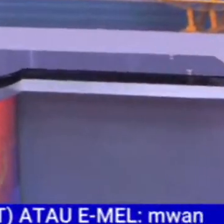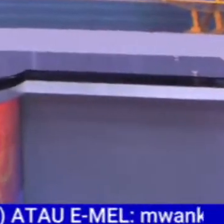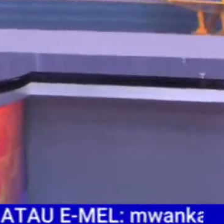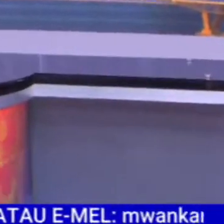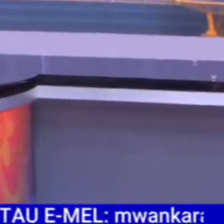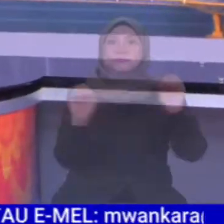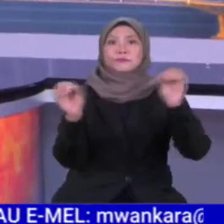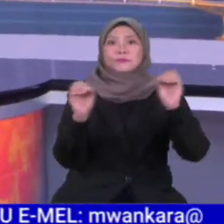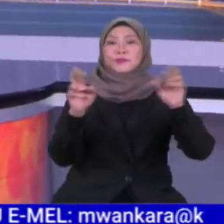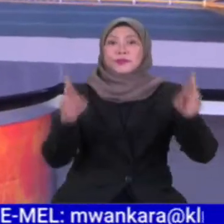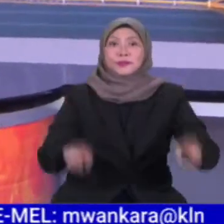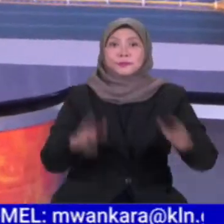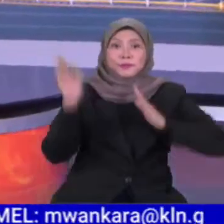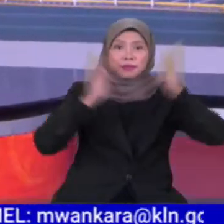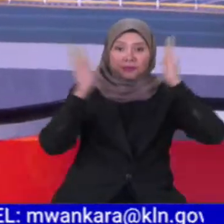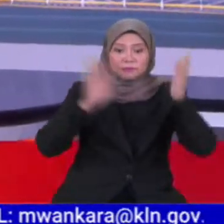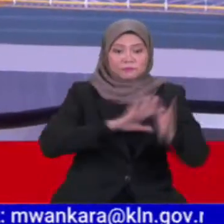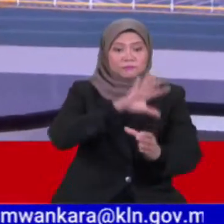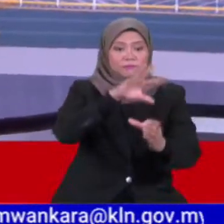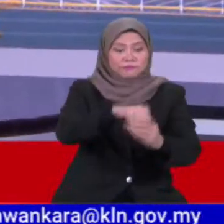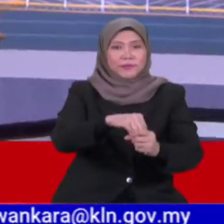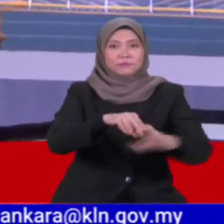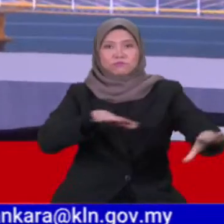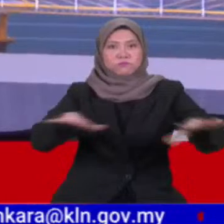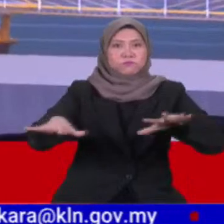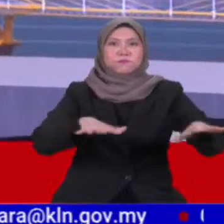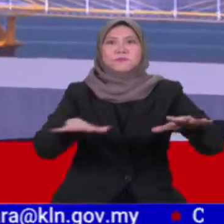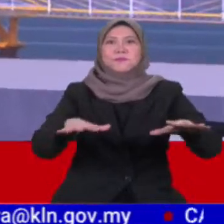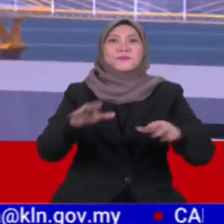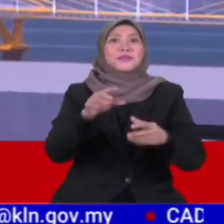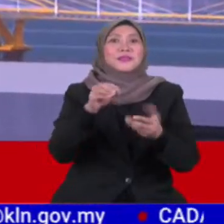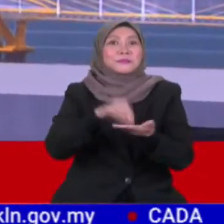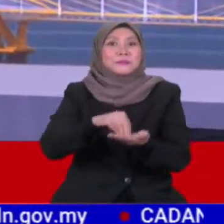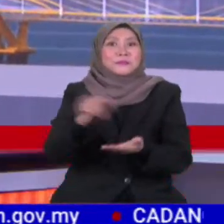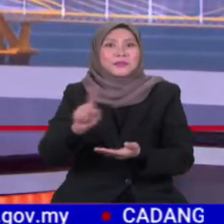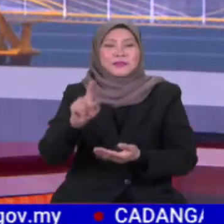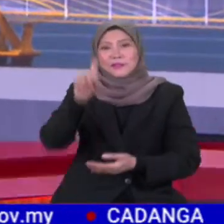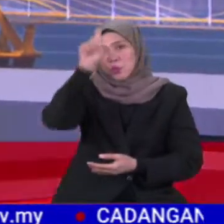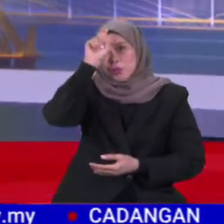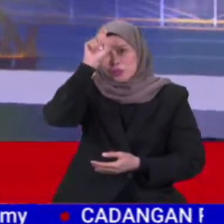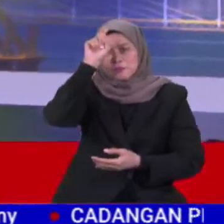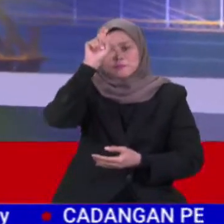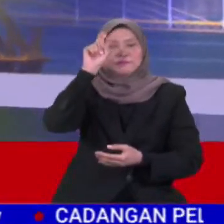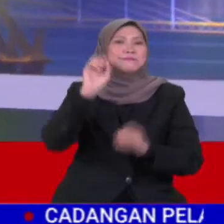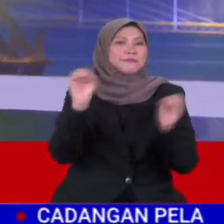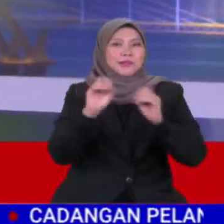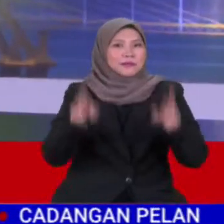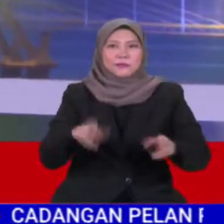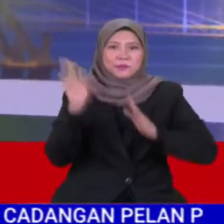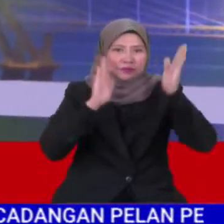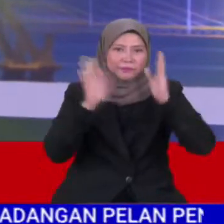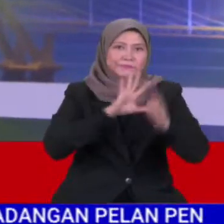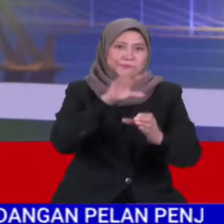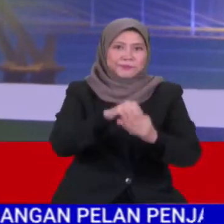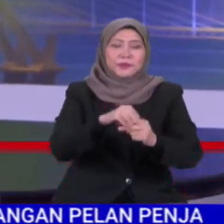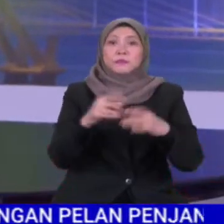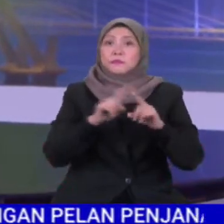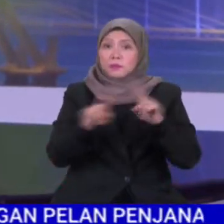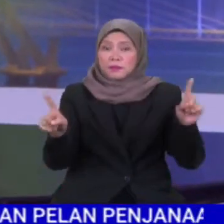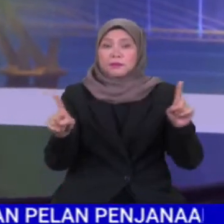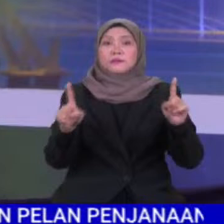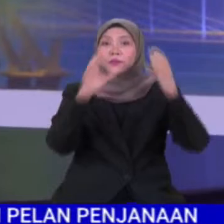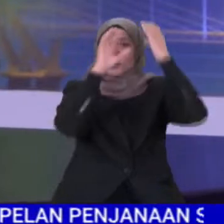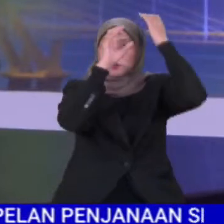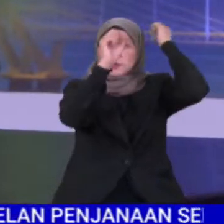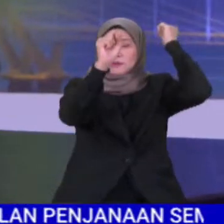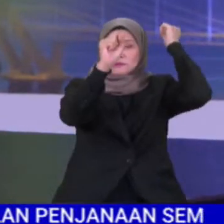Tiada rakyat Malaysia dilapor terbabit gempa bumi di wilayah Kahraman Maras, Turki setakat ini. Bagaimanapun, Kedutaan Besar Malaysia di